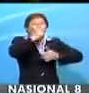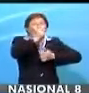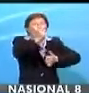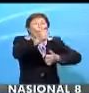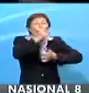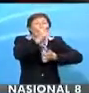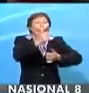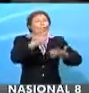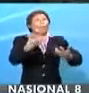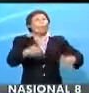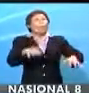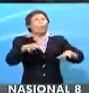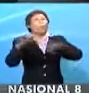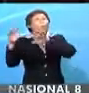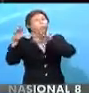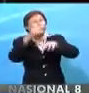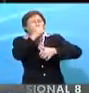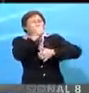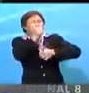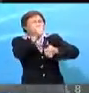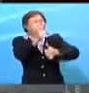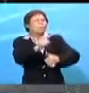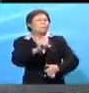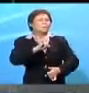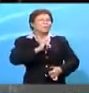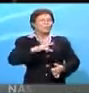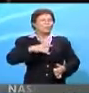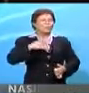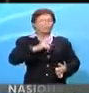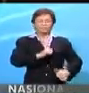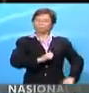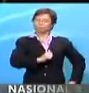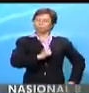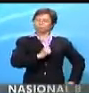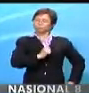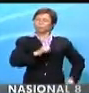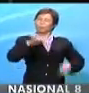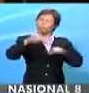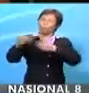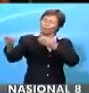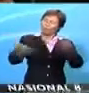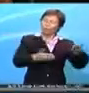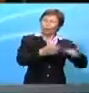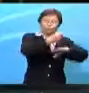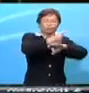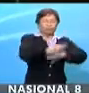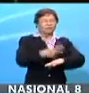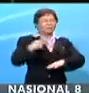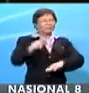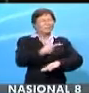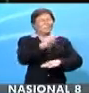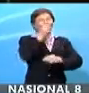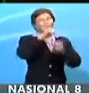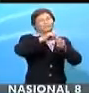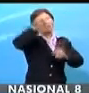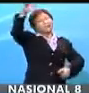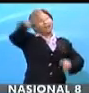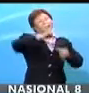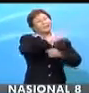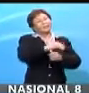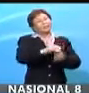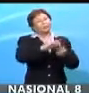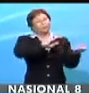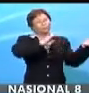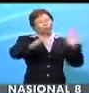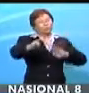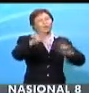para pengunjung. Saya rasa amat berbangga boleh bawa makanan tradisional kita macam teh tarik dan roti canai